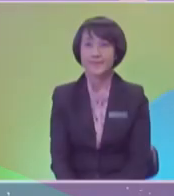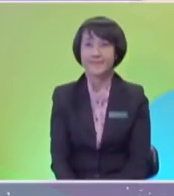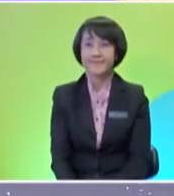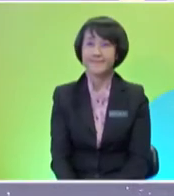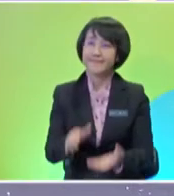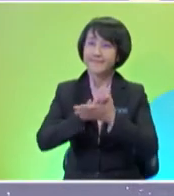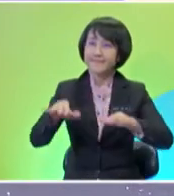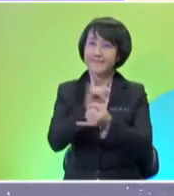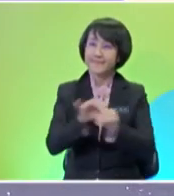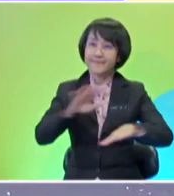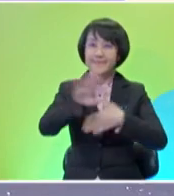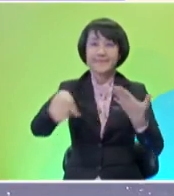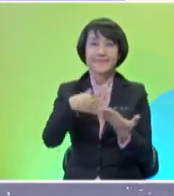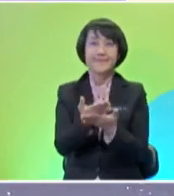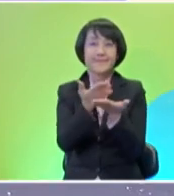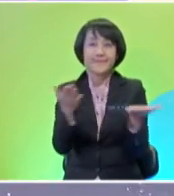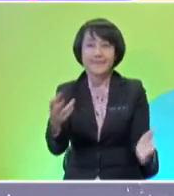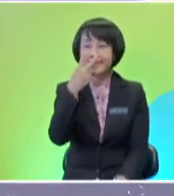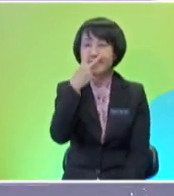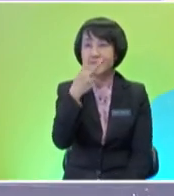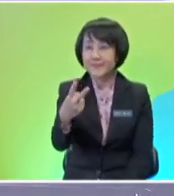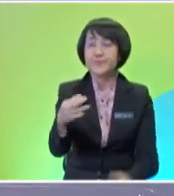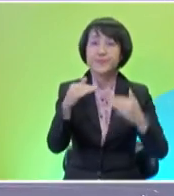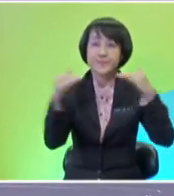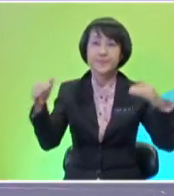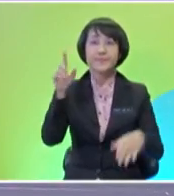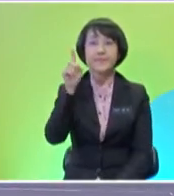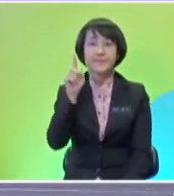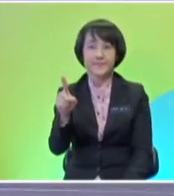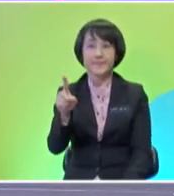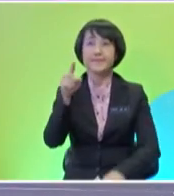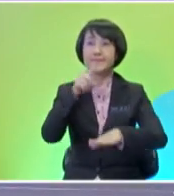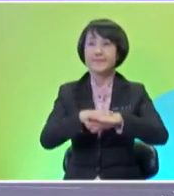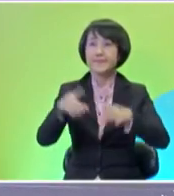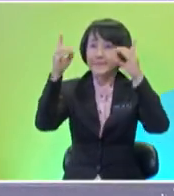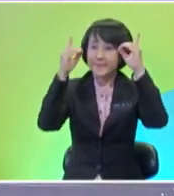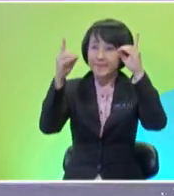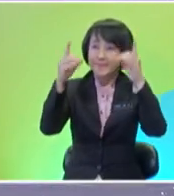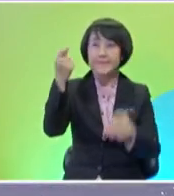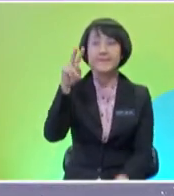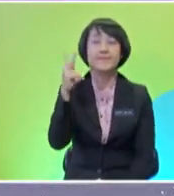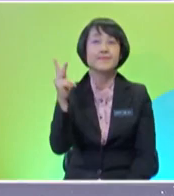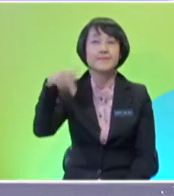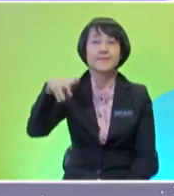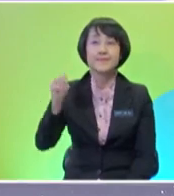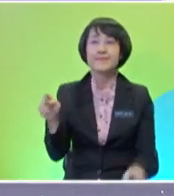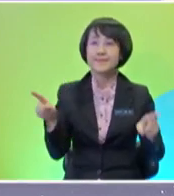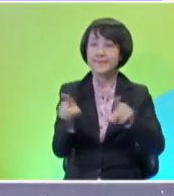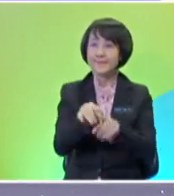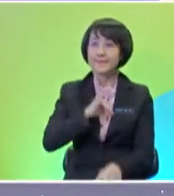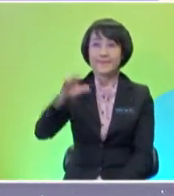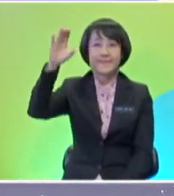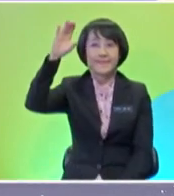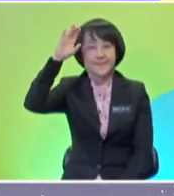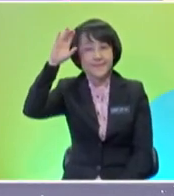dalam Sejahtera semua anda sedang menonton slot tahap 1 hanya di di Net TV KPM bersama saya Chris